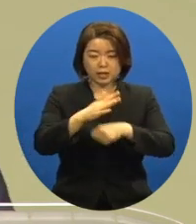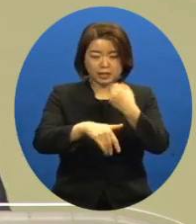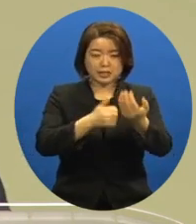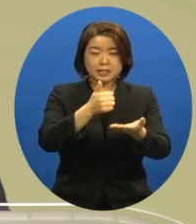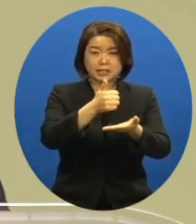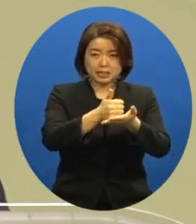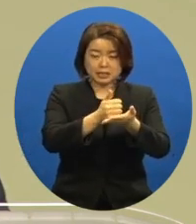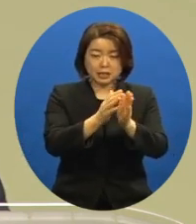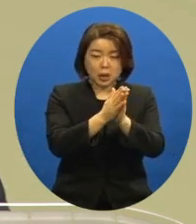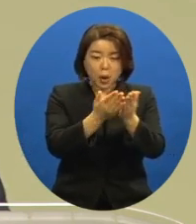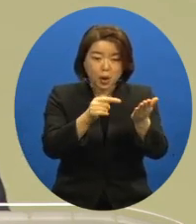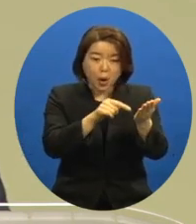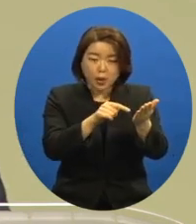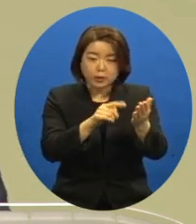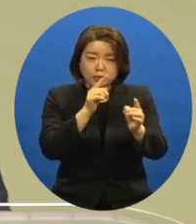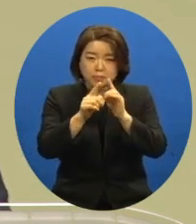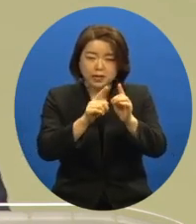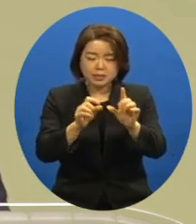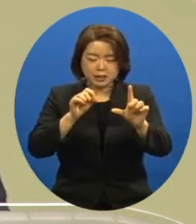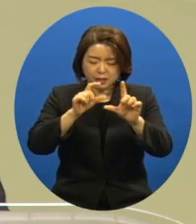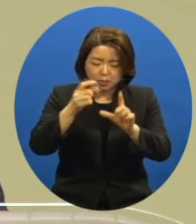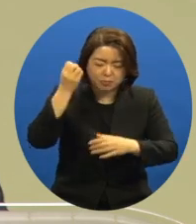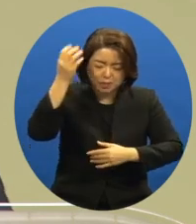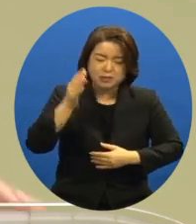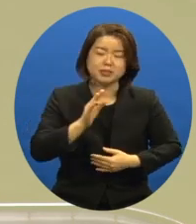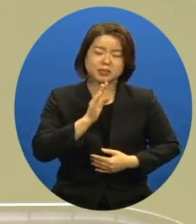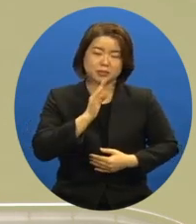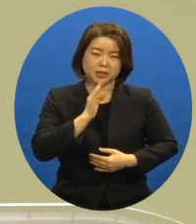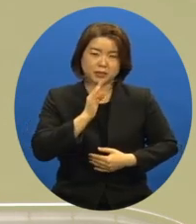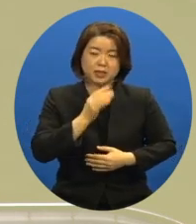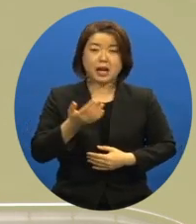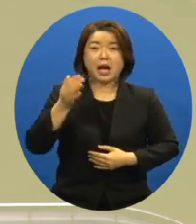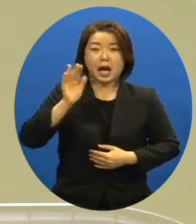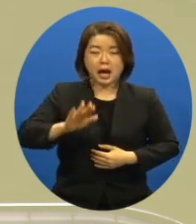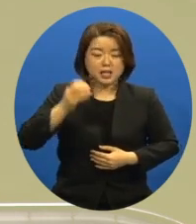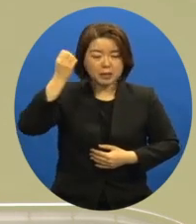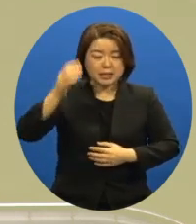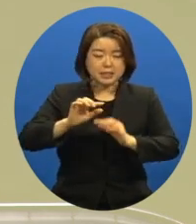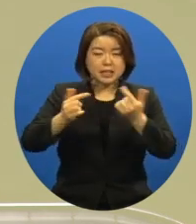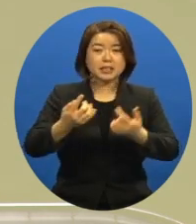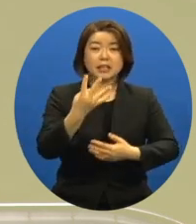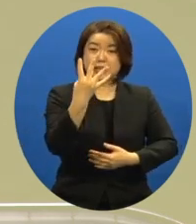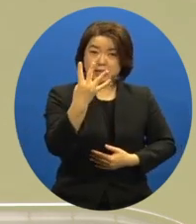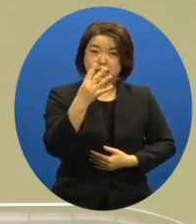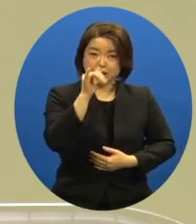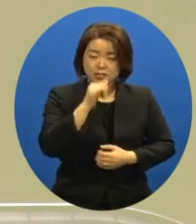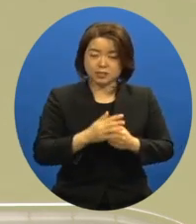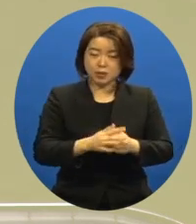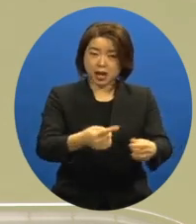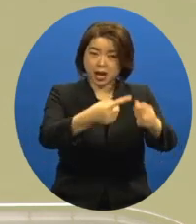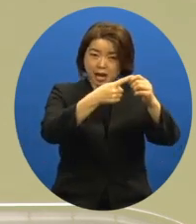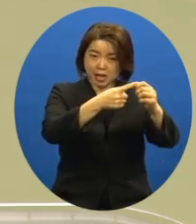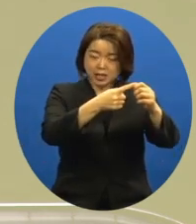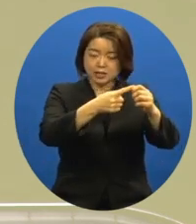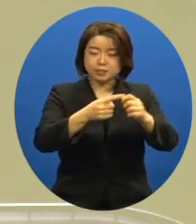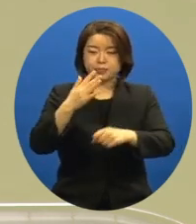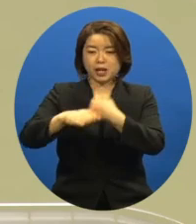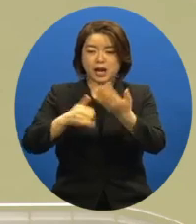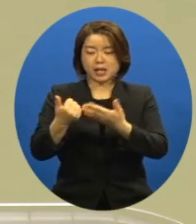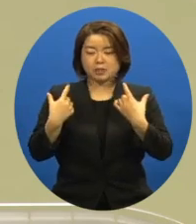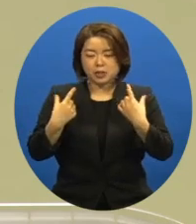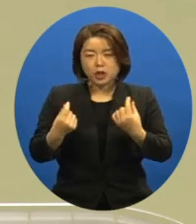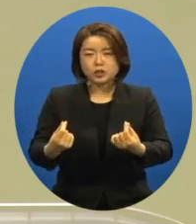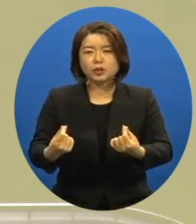대부분 다 잊어버렸다. 그러나 잊어버리지 않은 게 네 가지가 있는데 하나는 하나님은